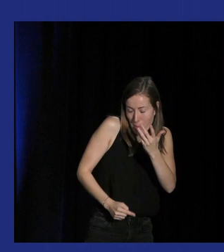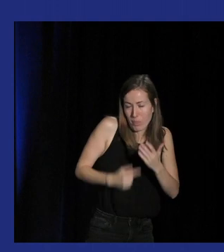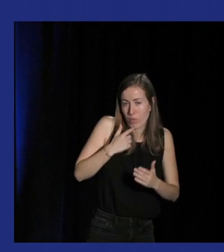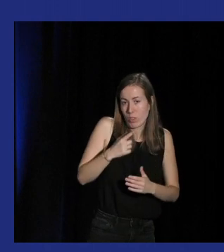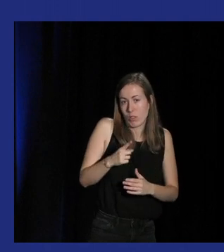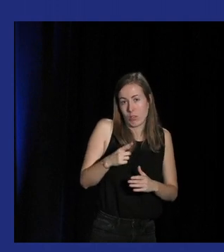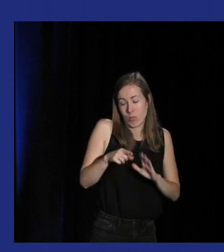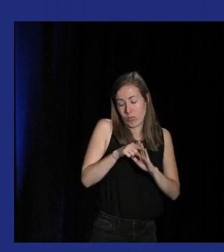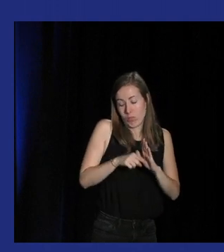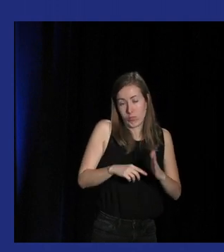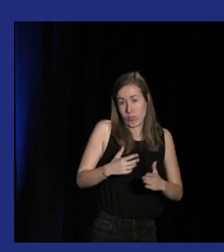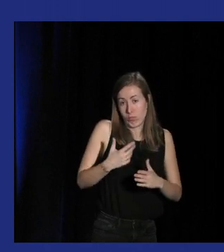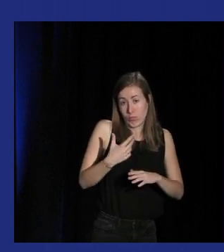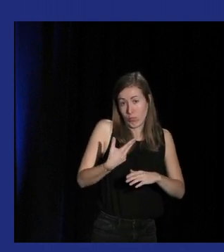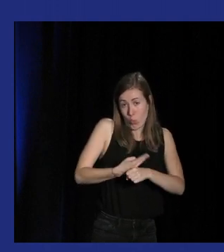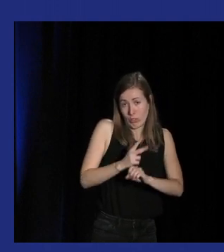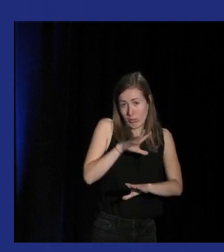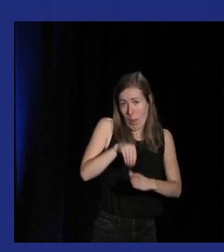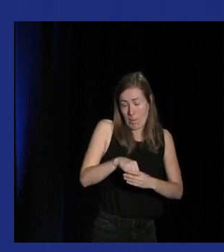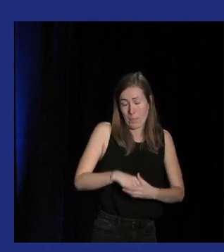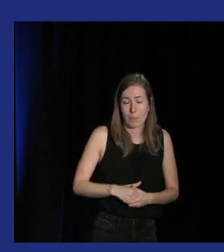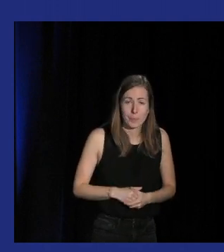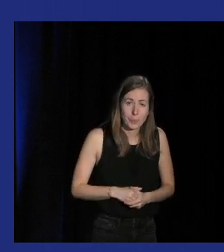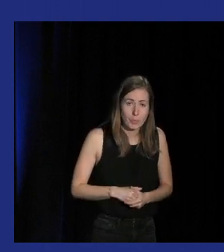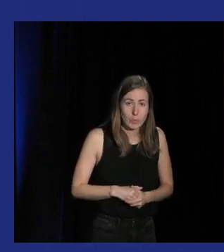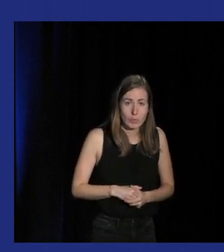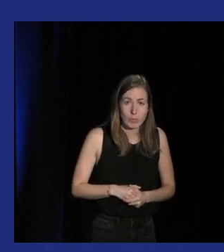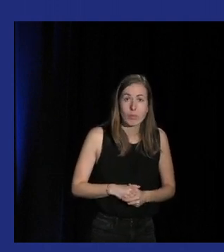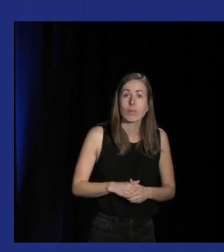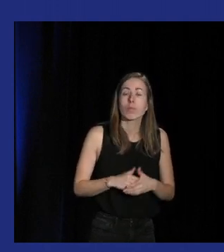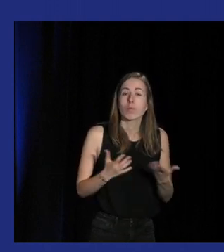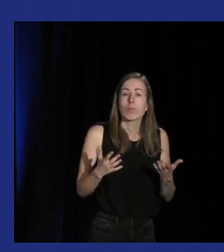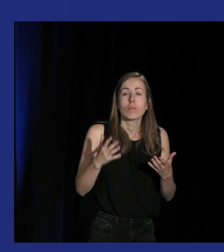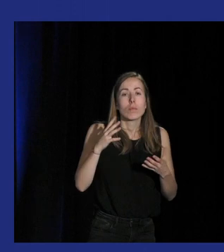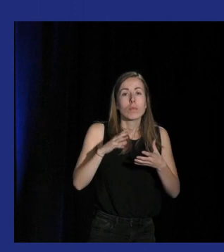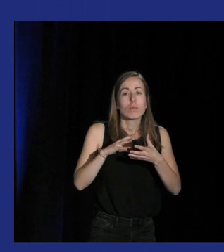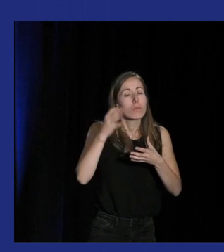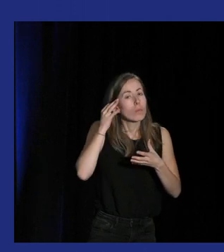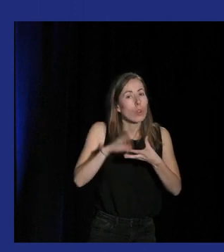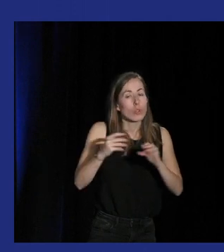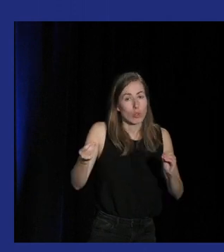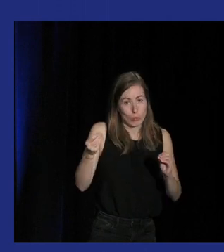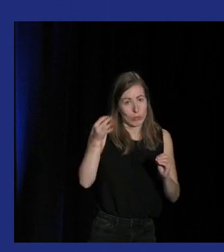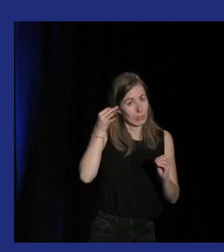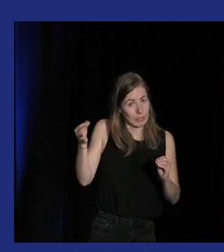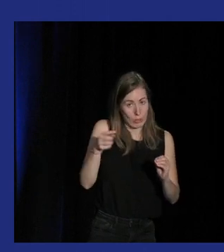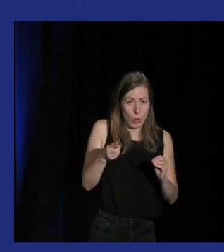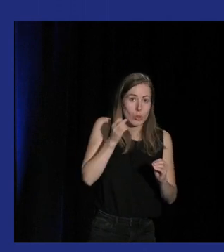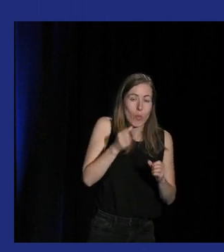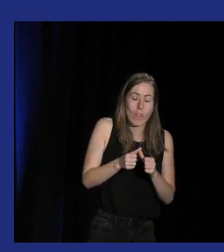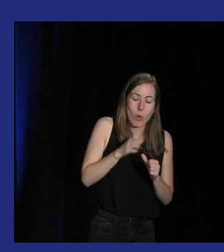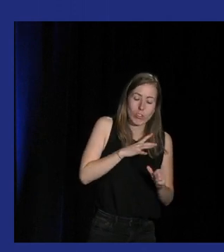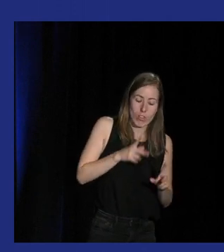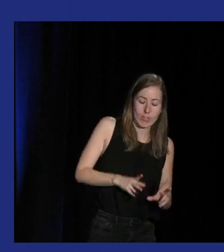mais en général de ce que j'ai vu les sons Zener font des sessions des 8 jours donc si on écoute donc ils se concentre vraiment